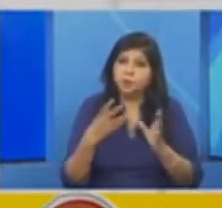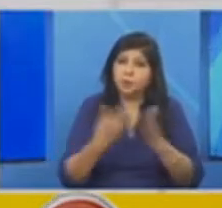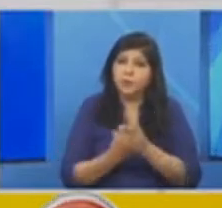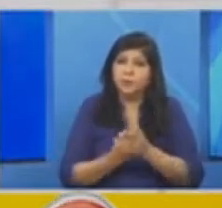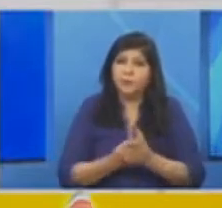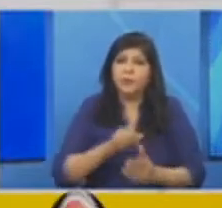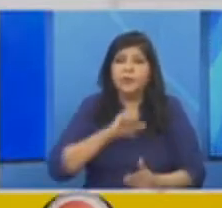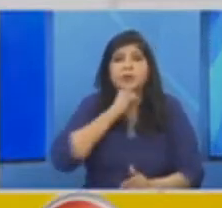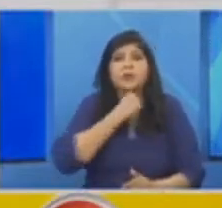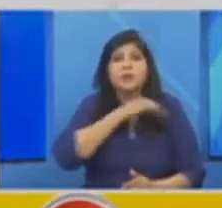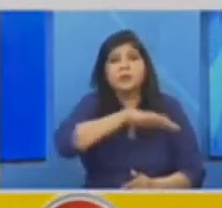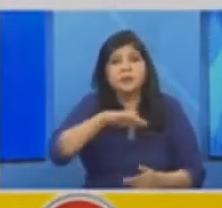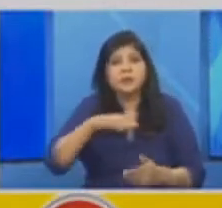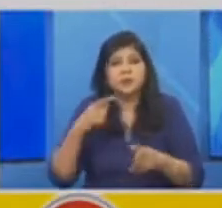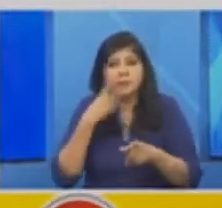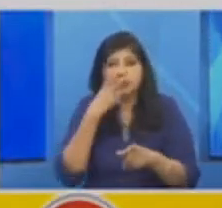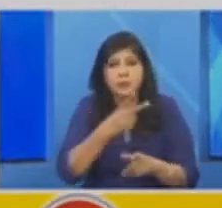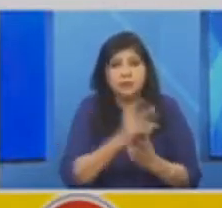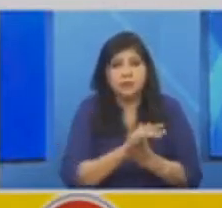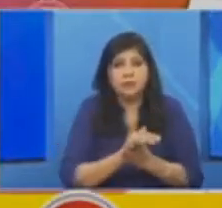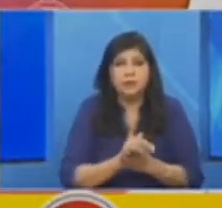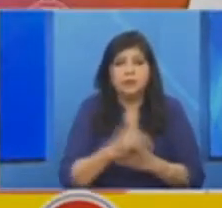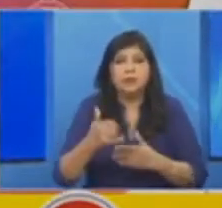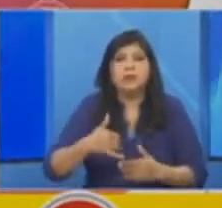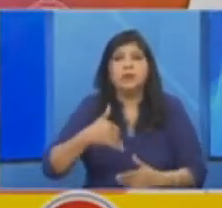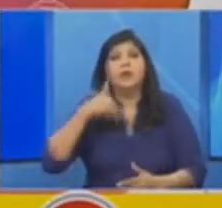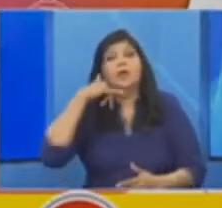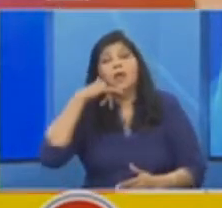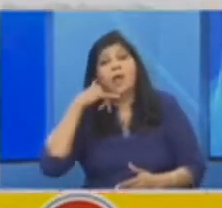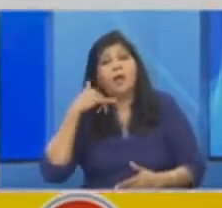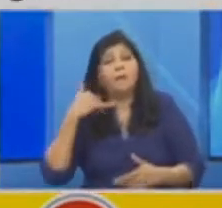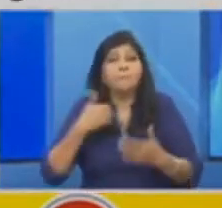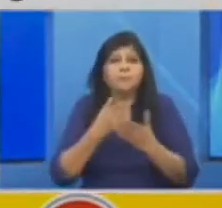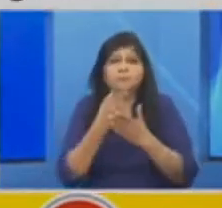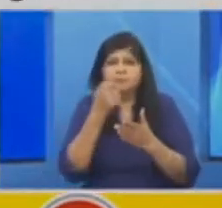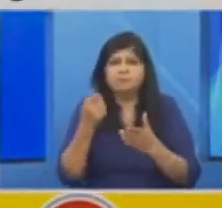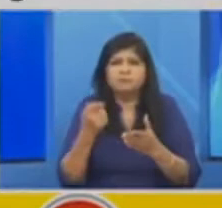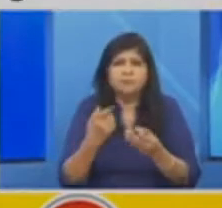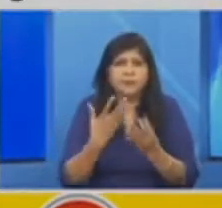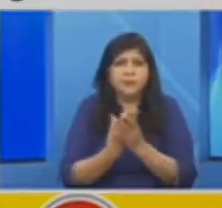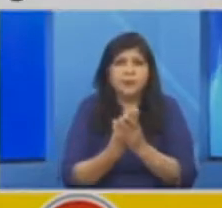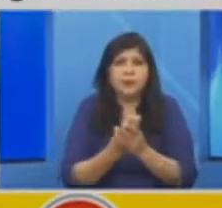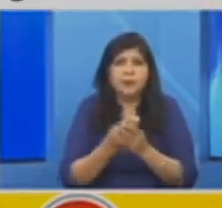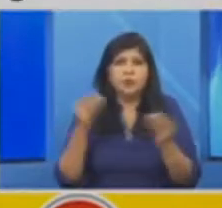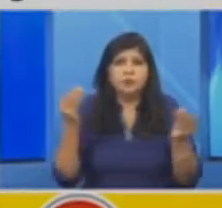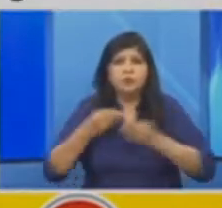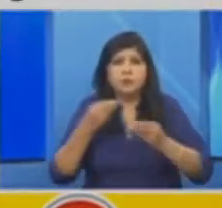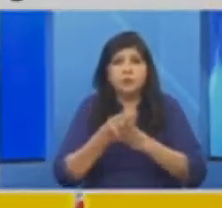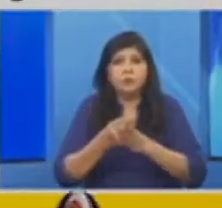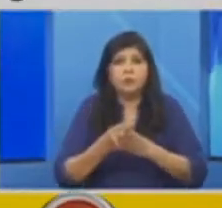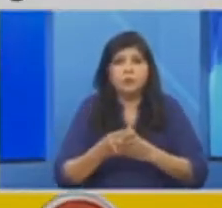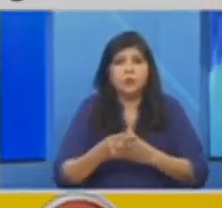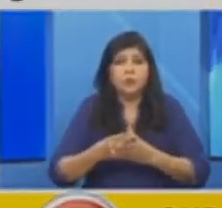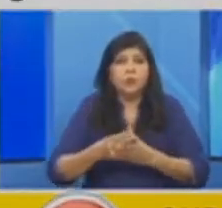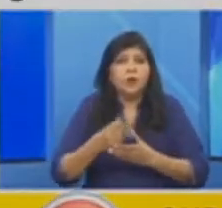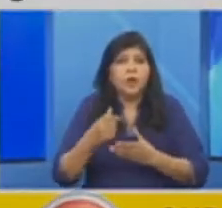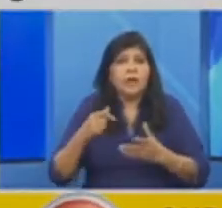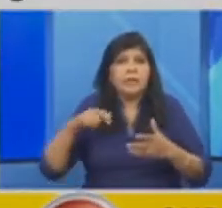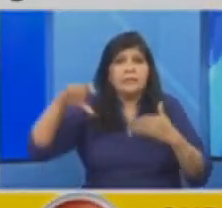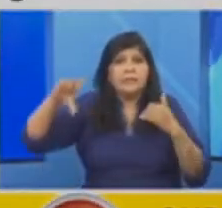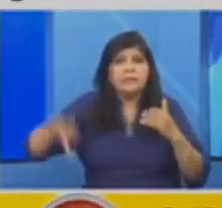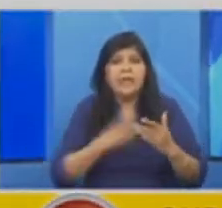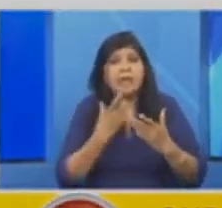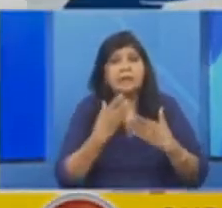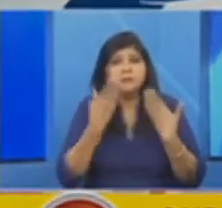युवाओं के सामने एक एप इनोवेशन चैलेंज रखा गया इस आत्म निर्भर भारत एप इनोवेशन